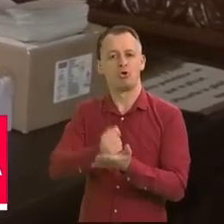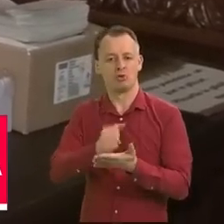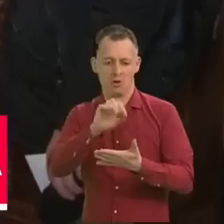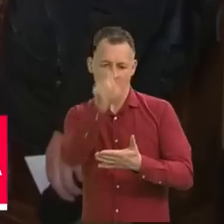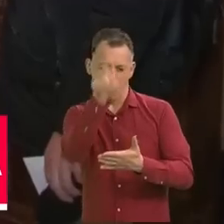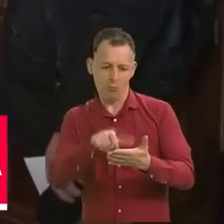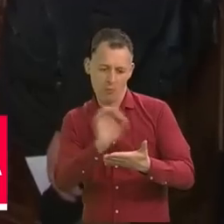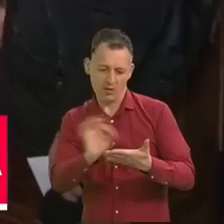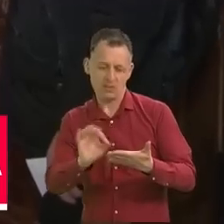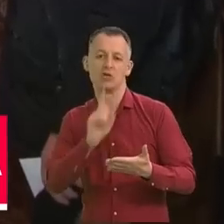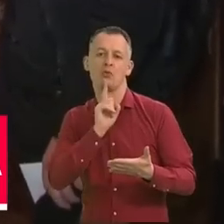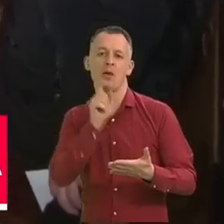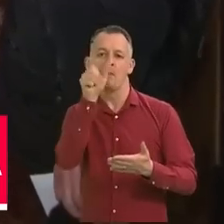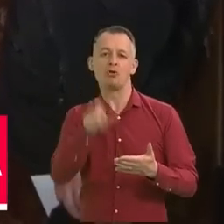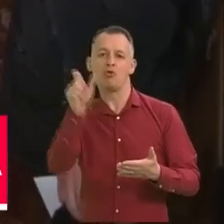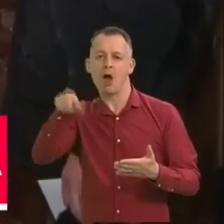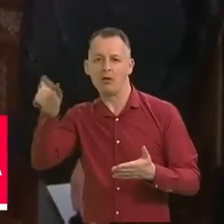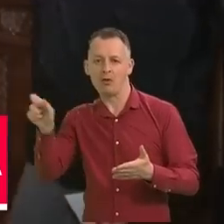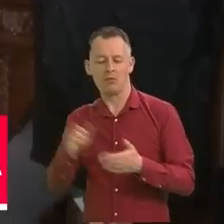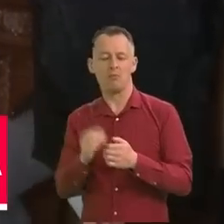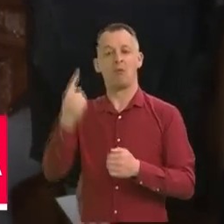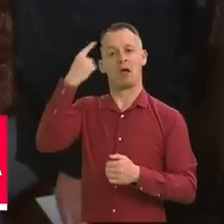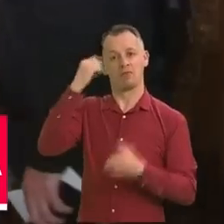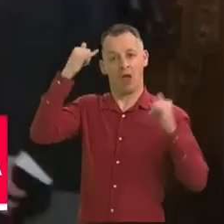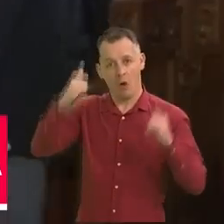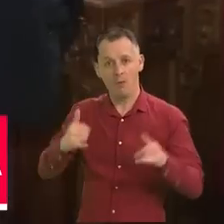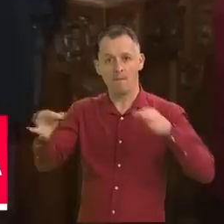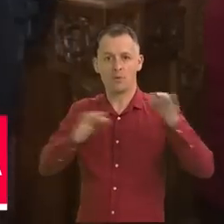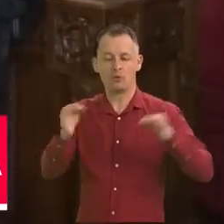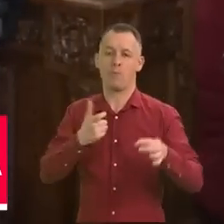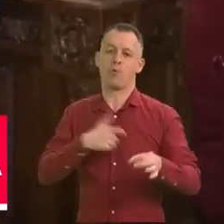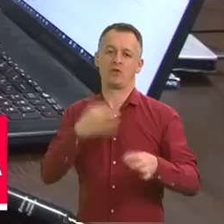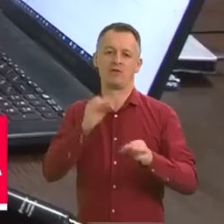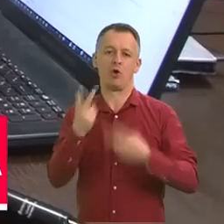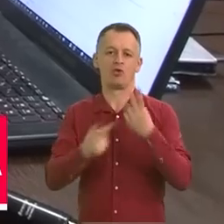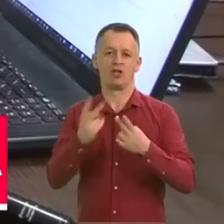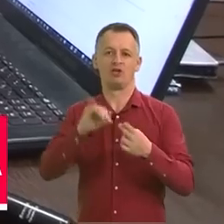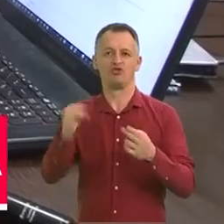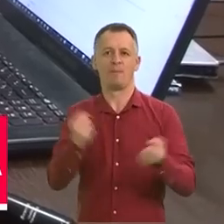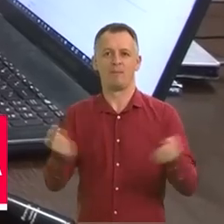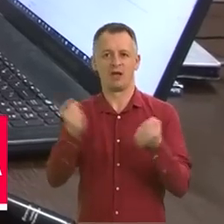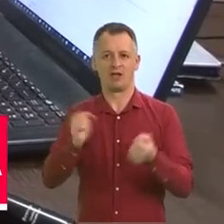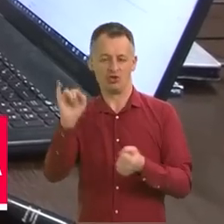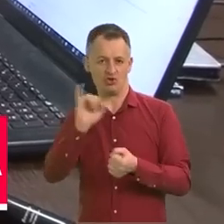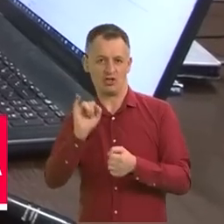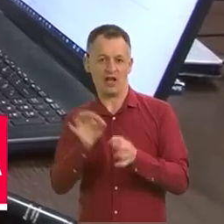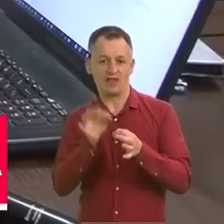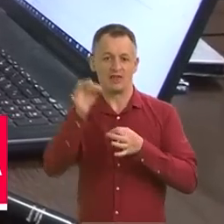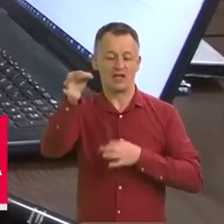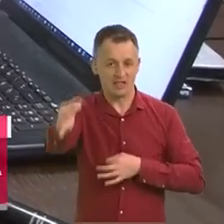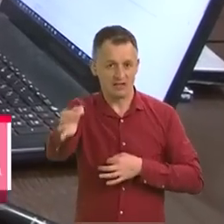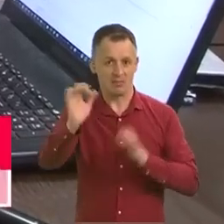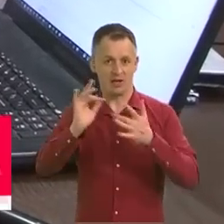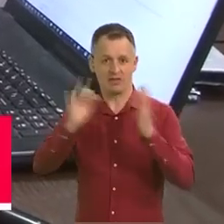am considerat că astăzi această măsură poate fi utilă și practică. Pentru cei care se află la distanță, iată